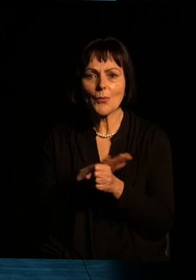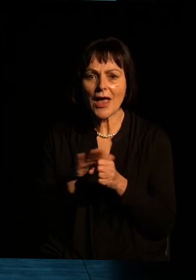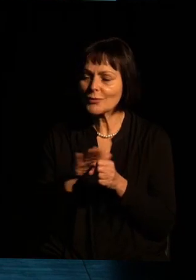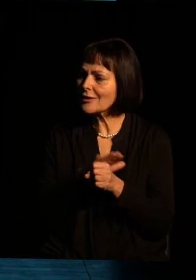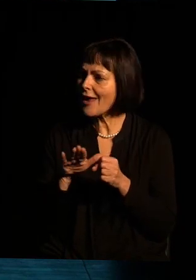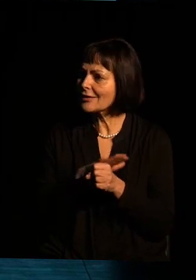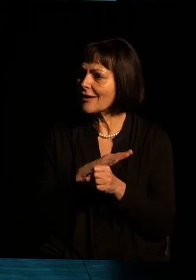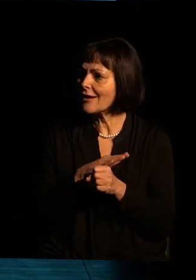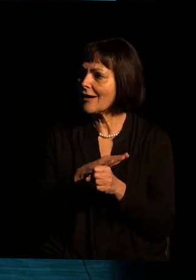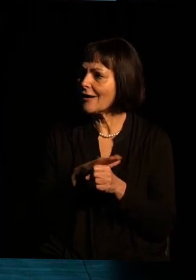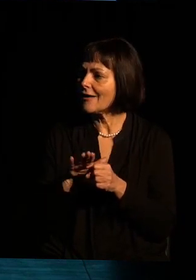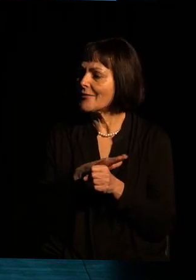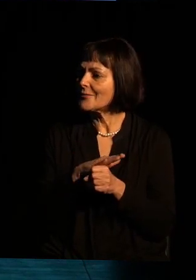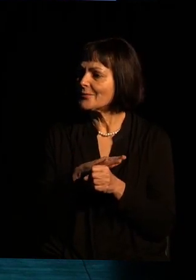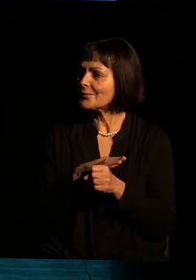uzupełniającym